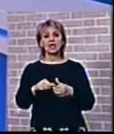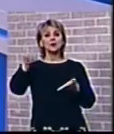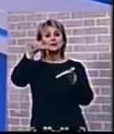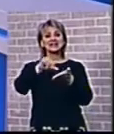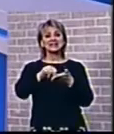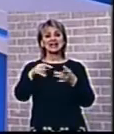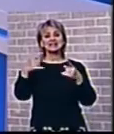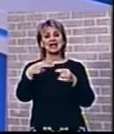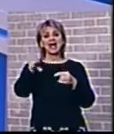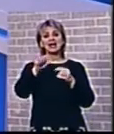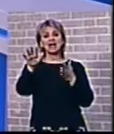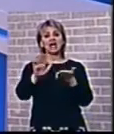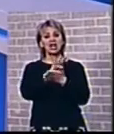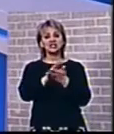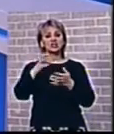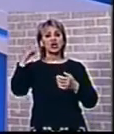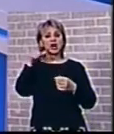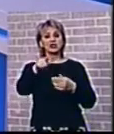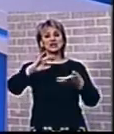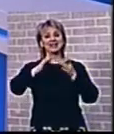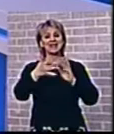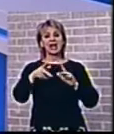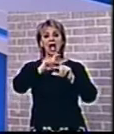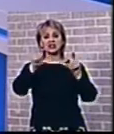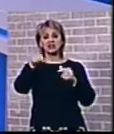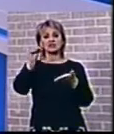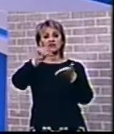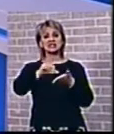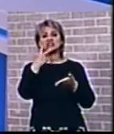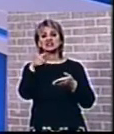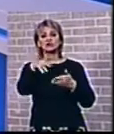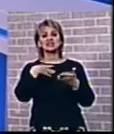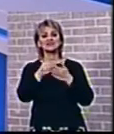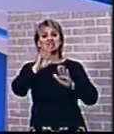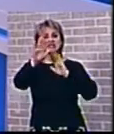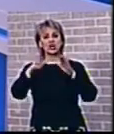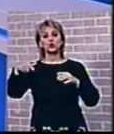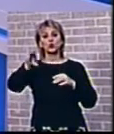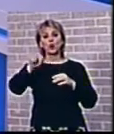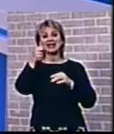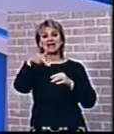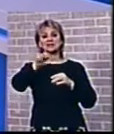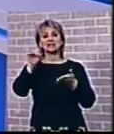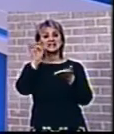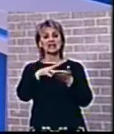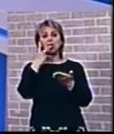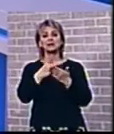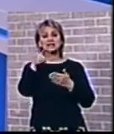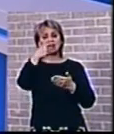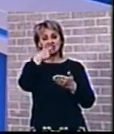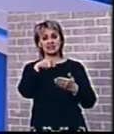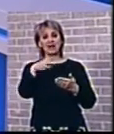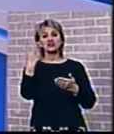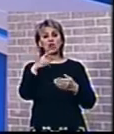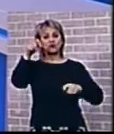Представители телеканалов, газет, радио, интернет-агентств выставили сегодня свои стенды в Дон-экспо-центре и презентовали себя на